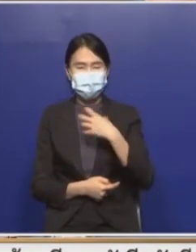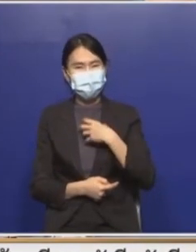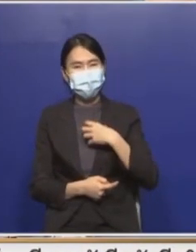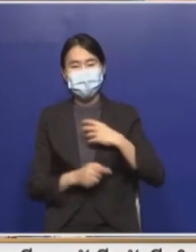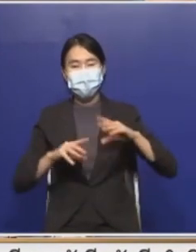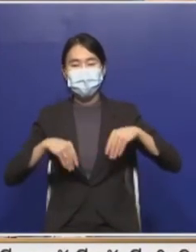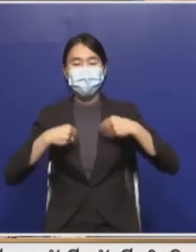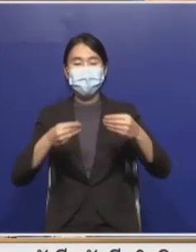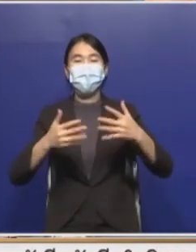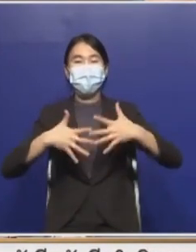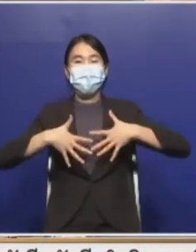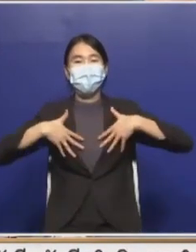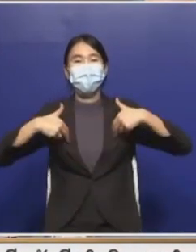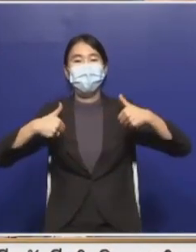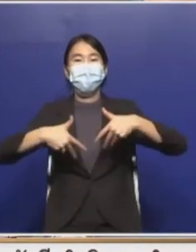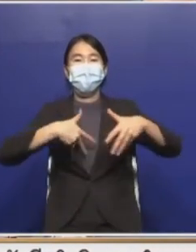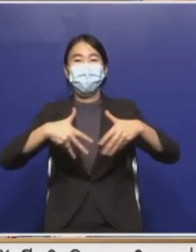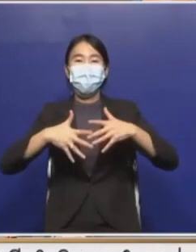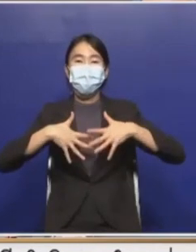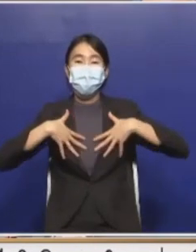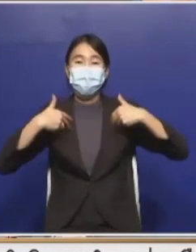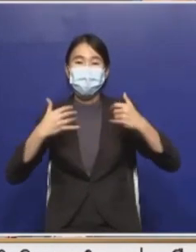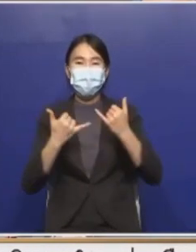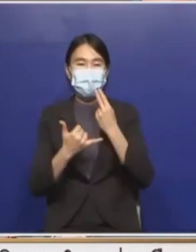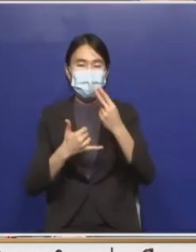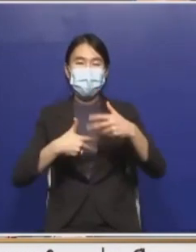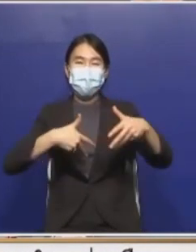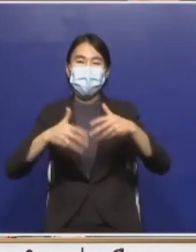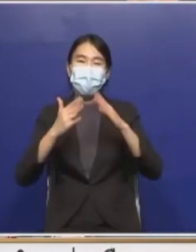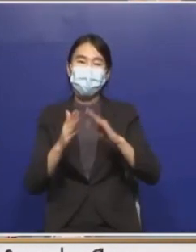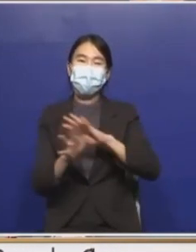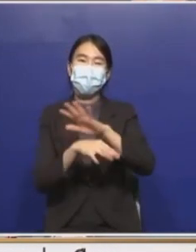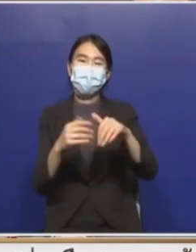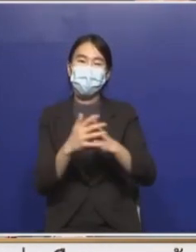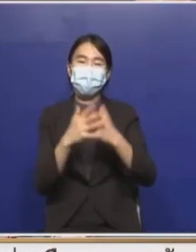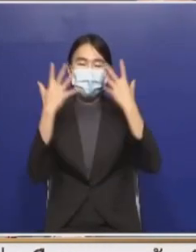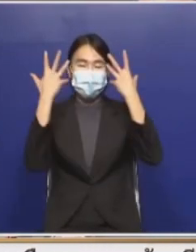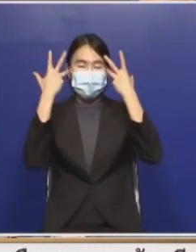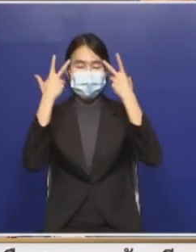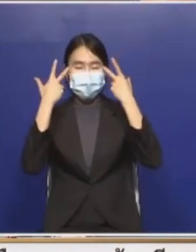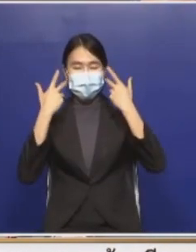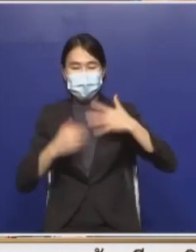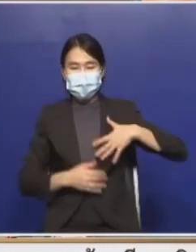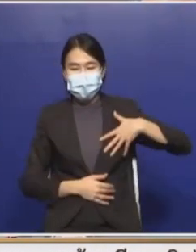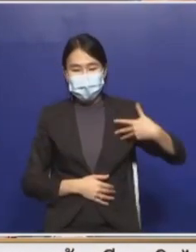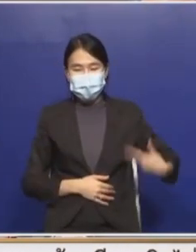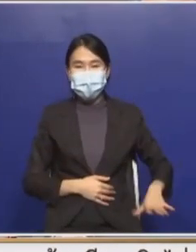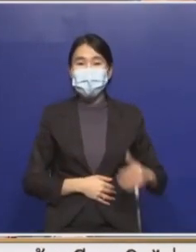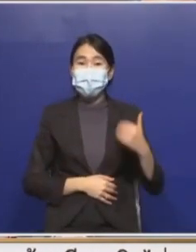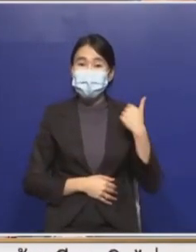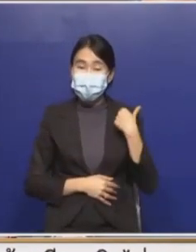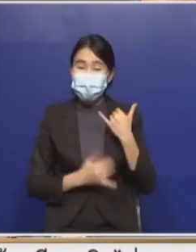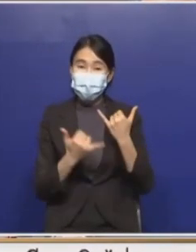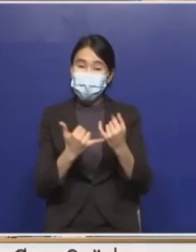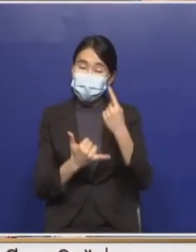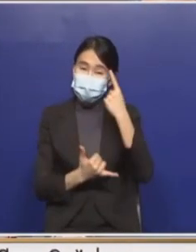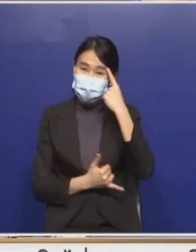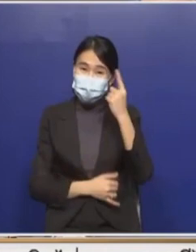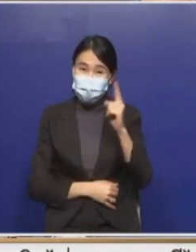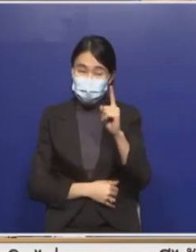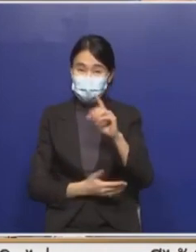ขให้กับประชาชนแต่ตอนนี้เหลือแต่ความทุกข์ให้กับพี่น้องประชาชนวันนี้ทำลายสถิ